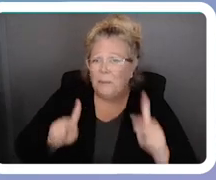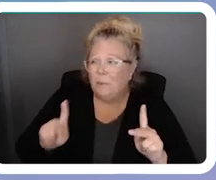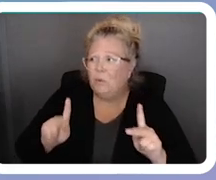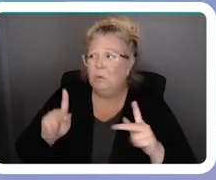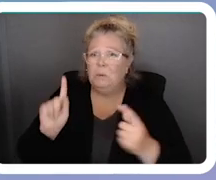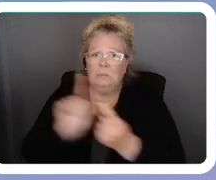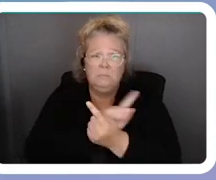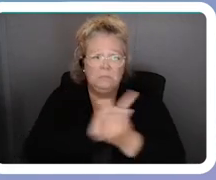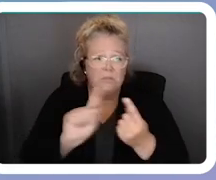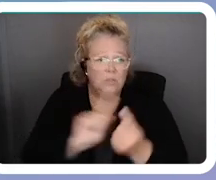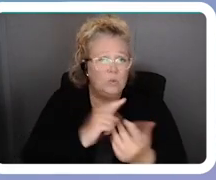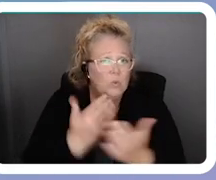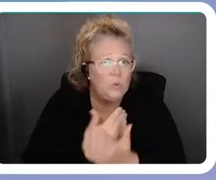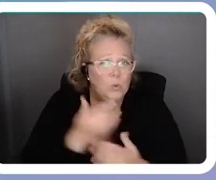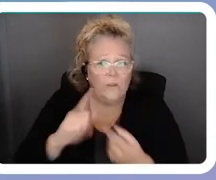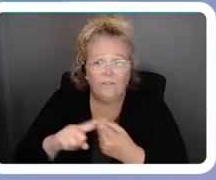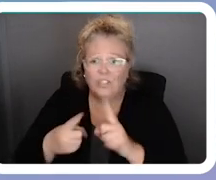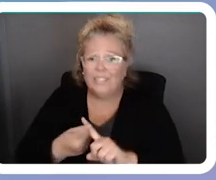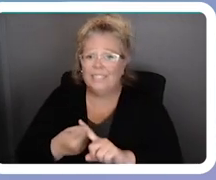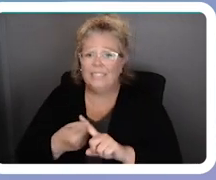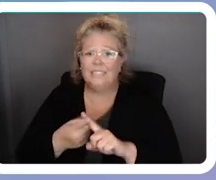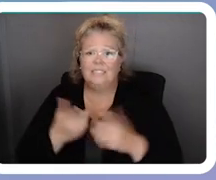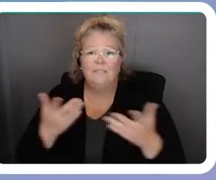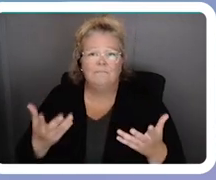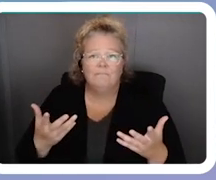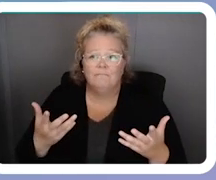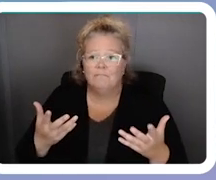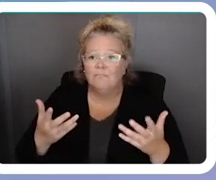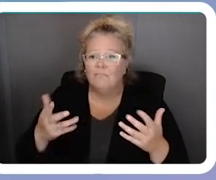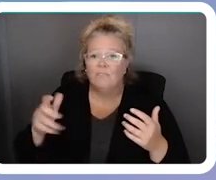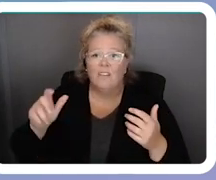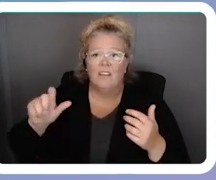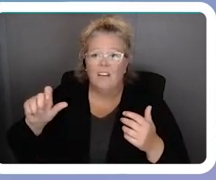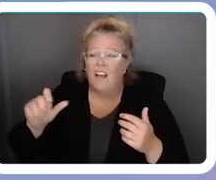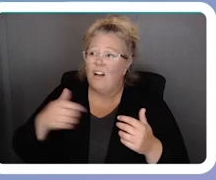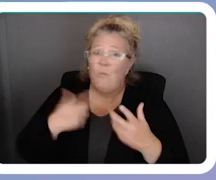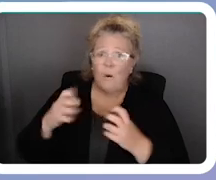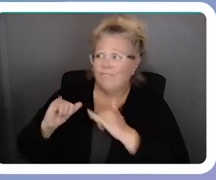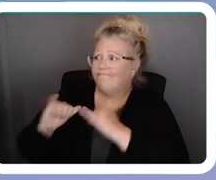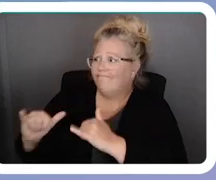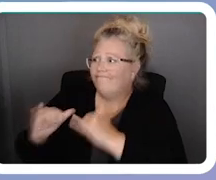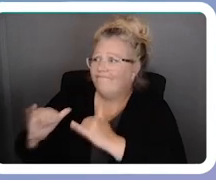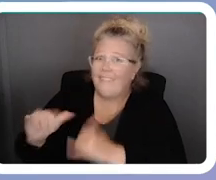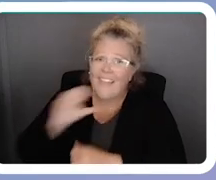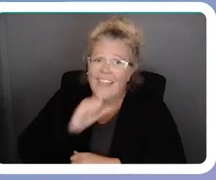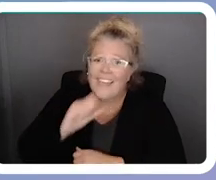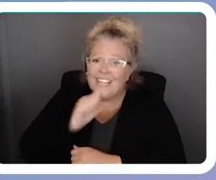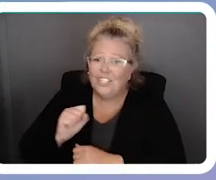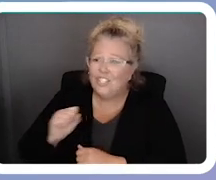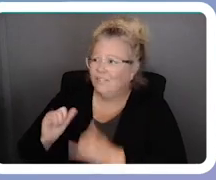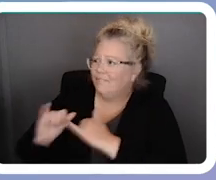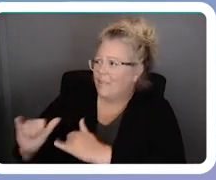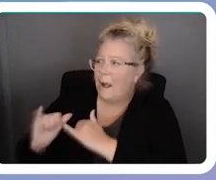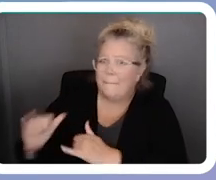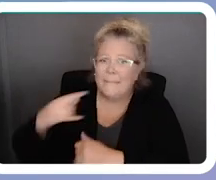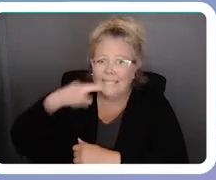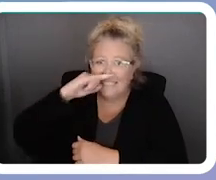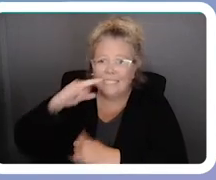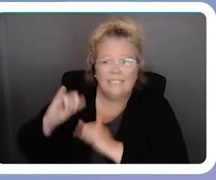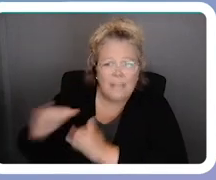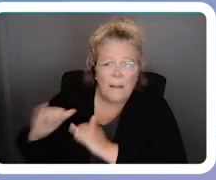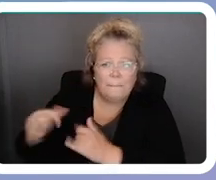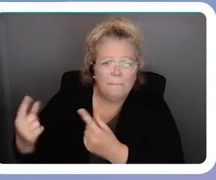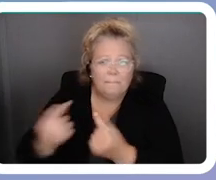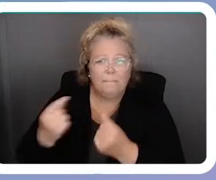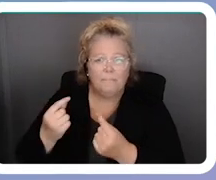με άλλους ανθρώπους, να αποκτήσω φίλους, να κάνω όλα όσα έκανα τα υπόλοιπα παιδιά τη